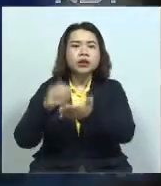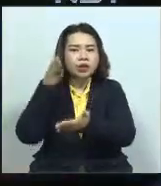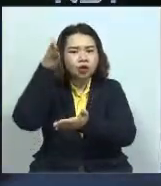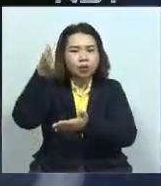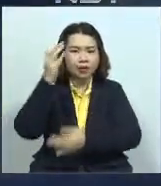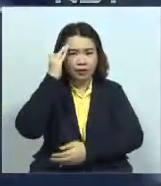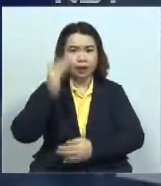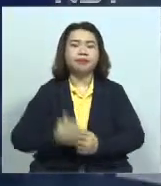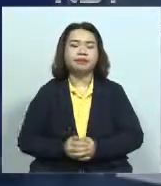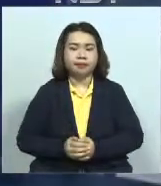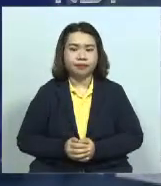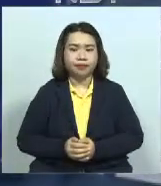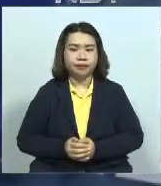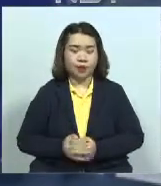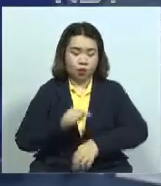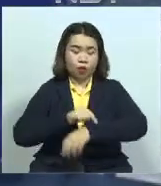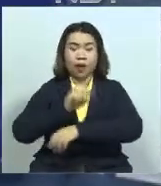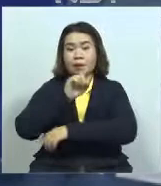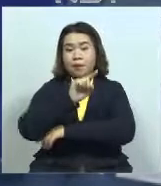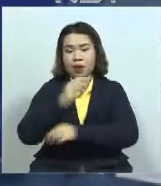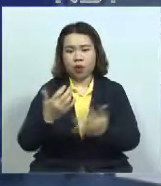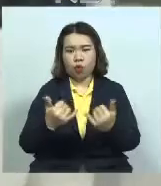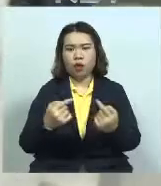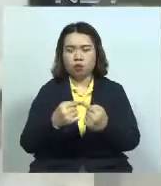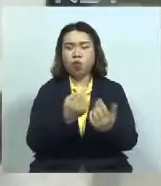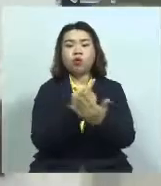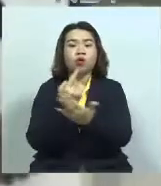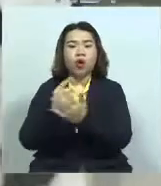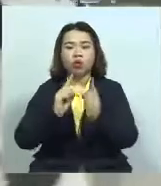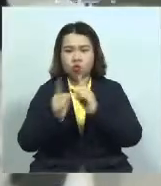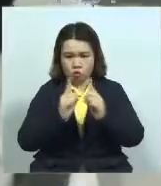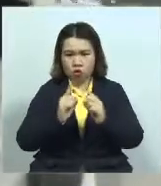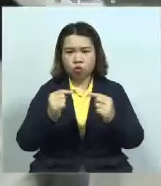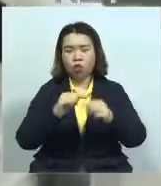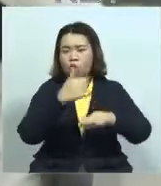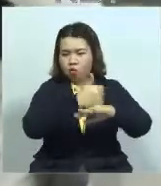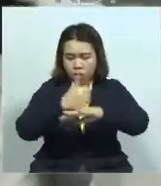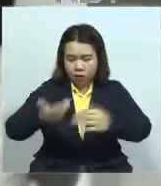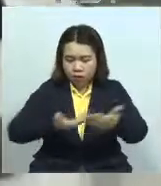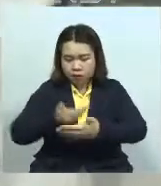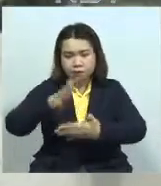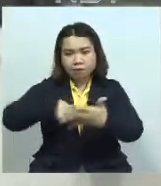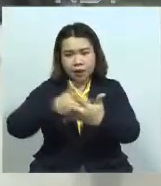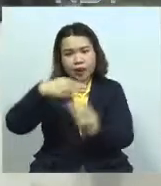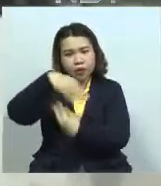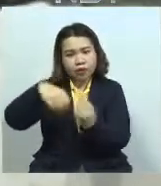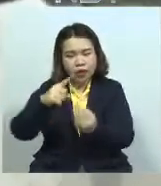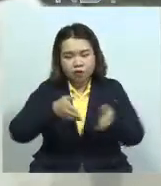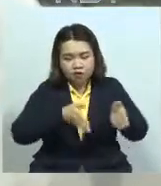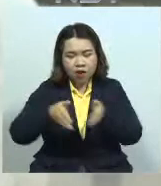ครับขณะที่ในช่วงบ่ายจะมีการประชุมเจ้าหน้าที่อาวุโสเพื่อเตรียมการประชุมระดับผู้นำแผนงานการพัฒนาเศรษฐกิจ3ฝ่าย